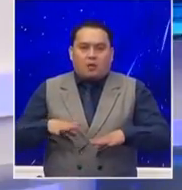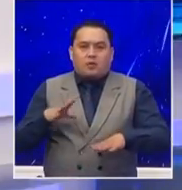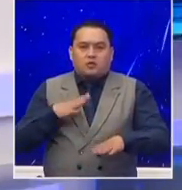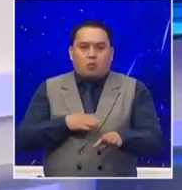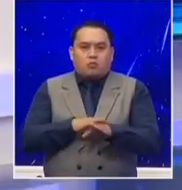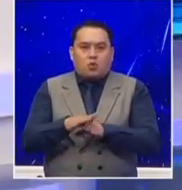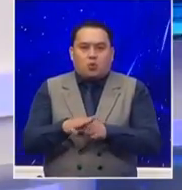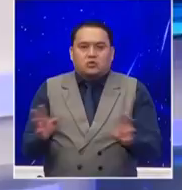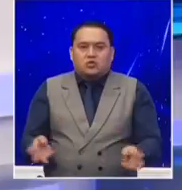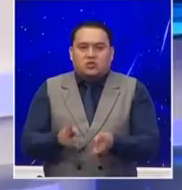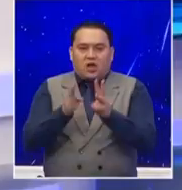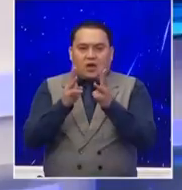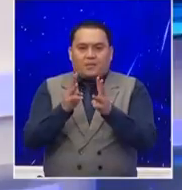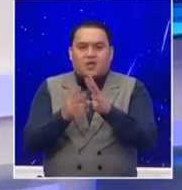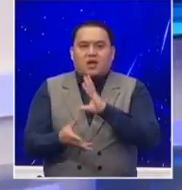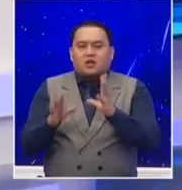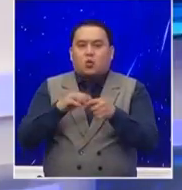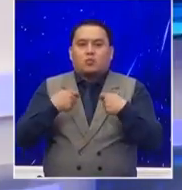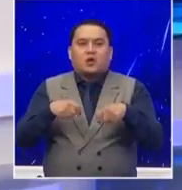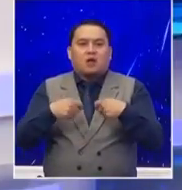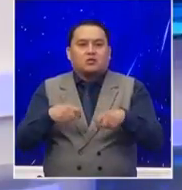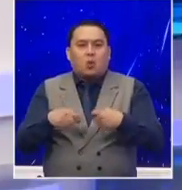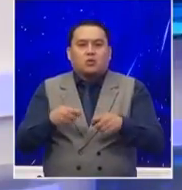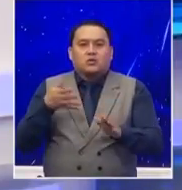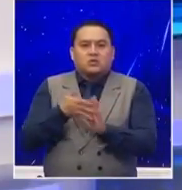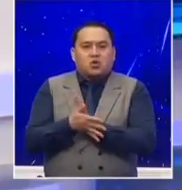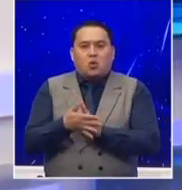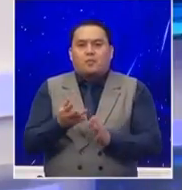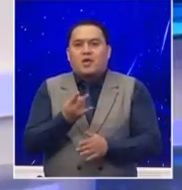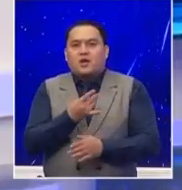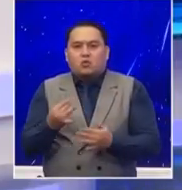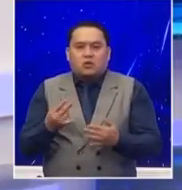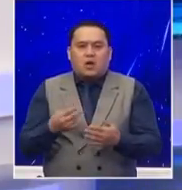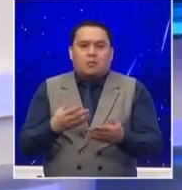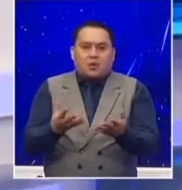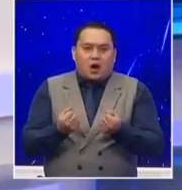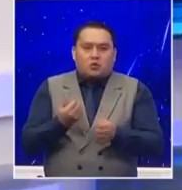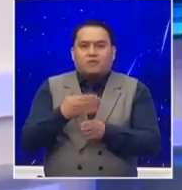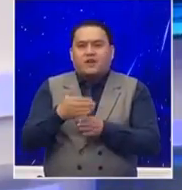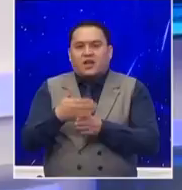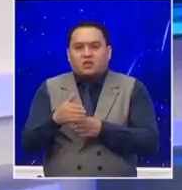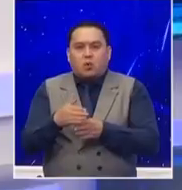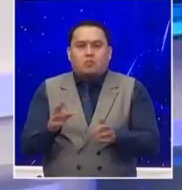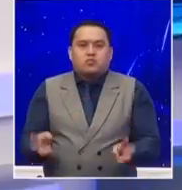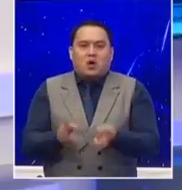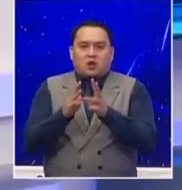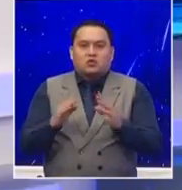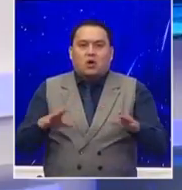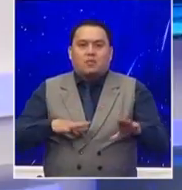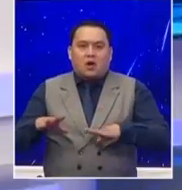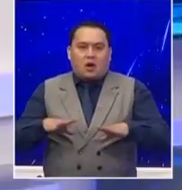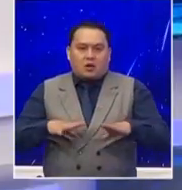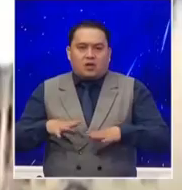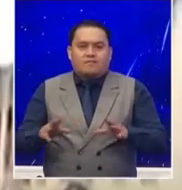почти полностью сгорел. В итоге продавцы потеряли товар на миллионы тенге. Многие брали продукцию в кредит. При пожаре в крытом рынке